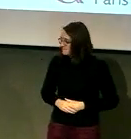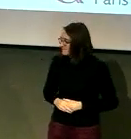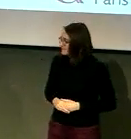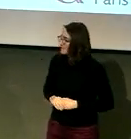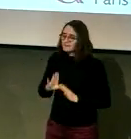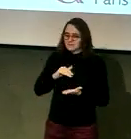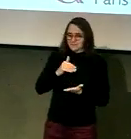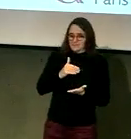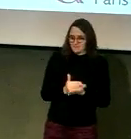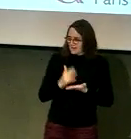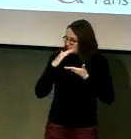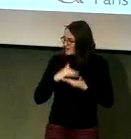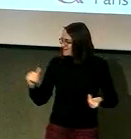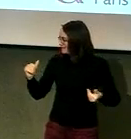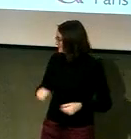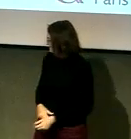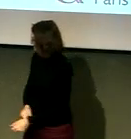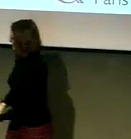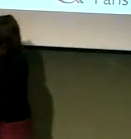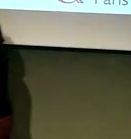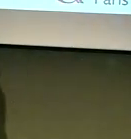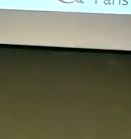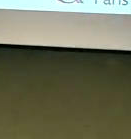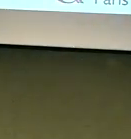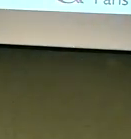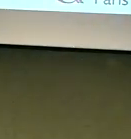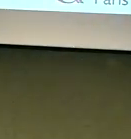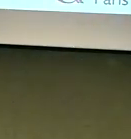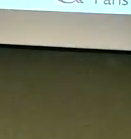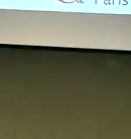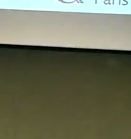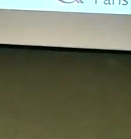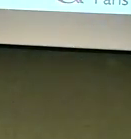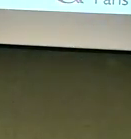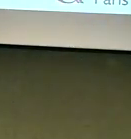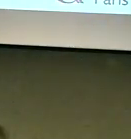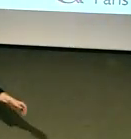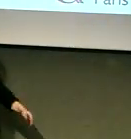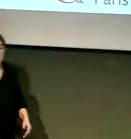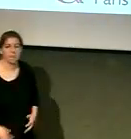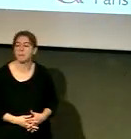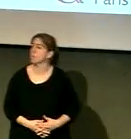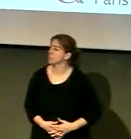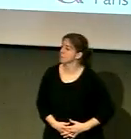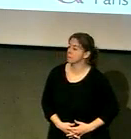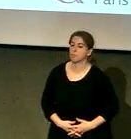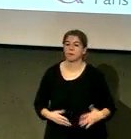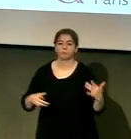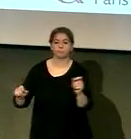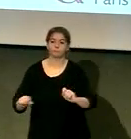je m'arrête parce qu'on va développer plus tard. Alors, je vais vous présenter sur les diapos